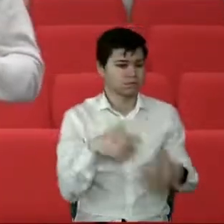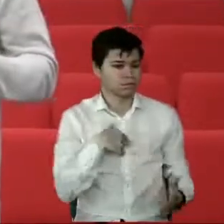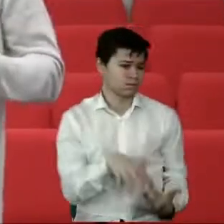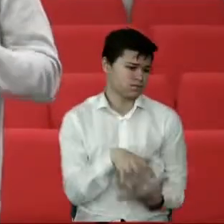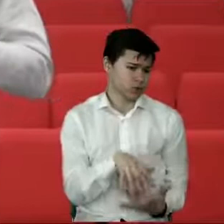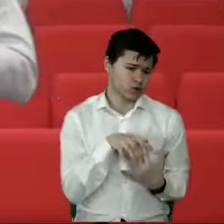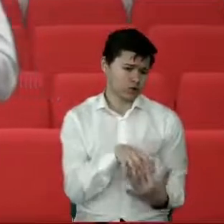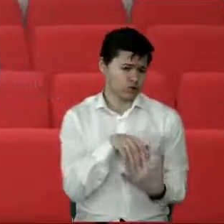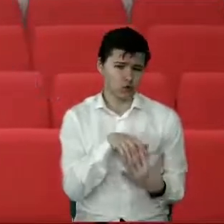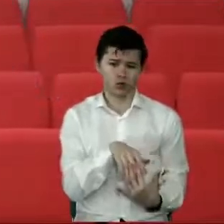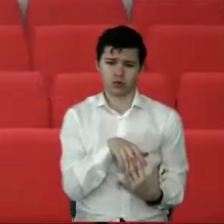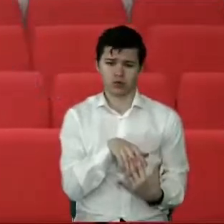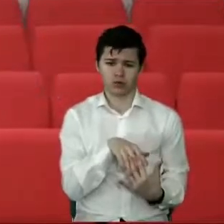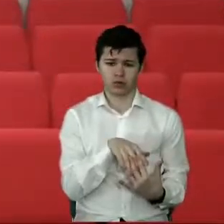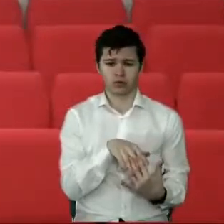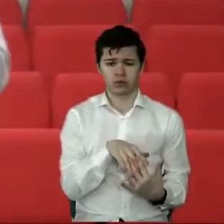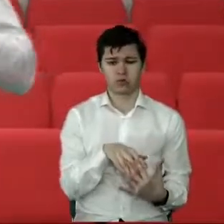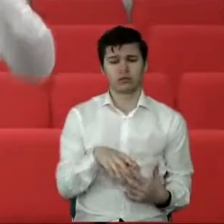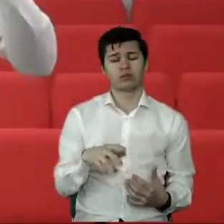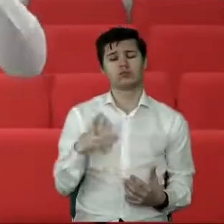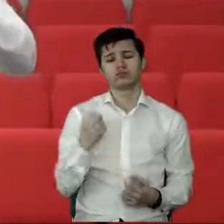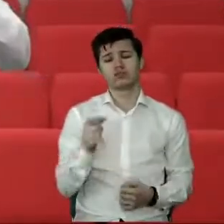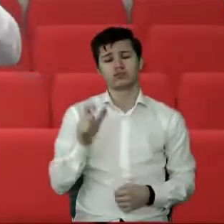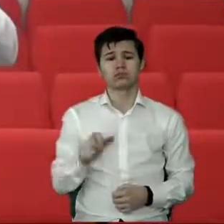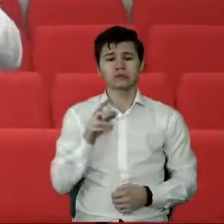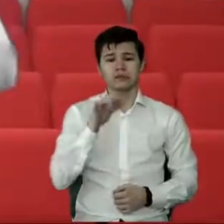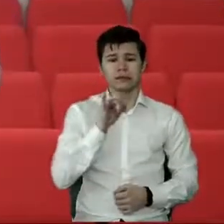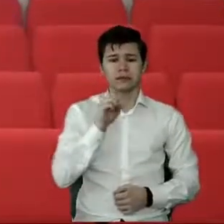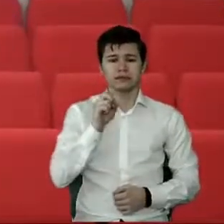Езекия. Да, лично он ничего не сделал, но Бог даровал